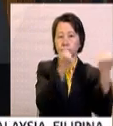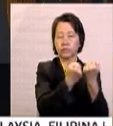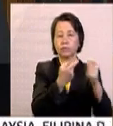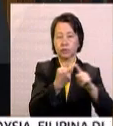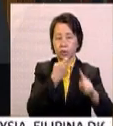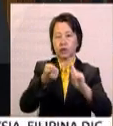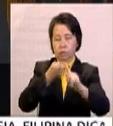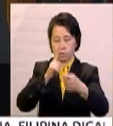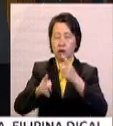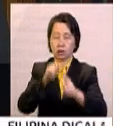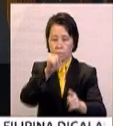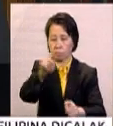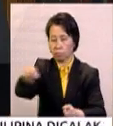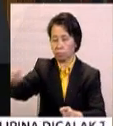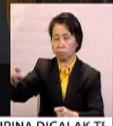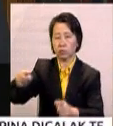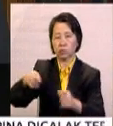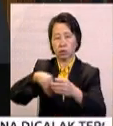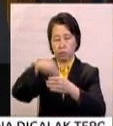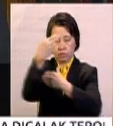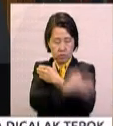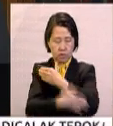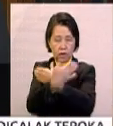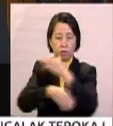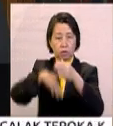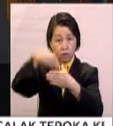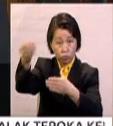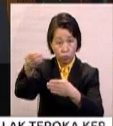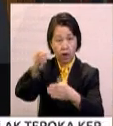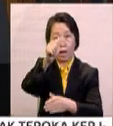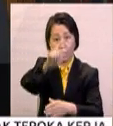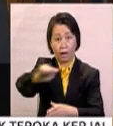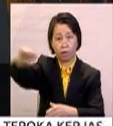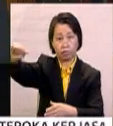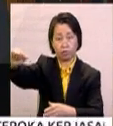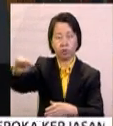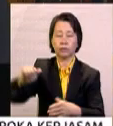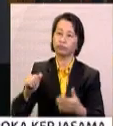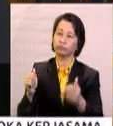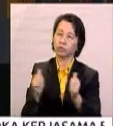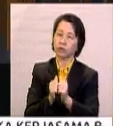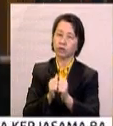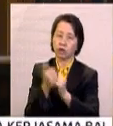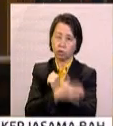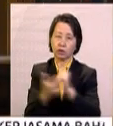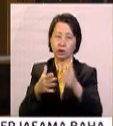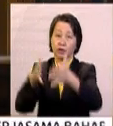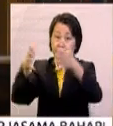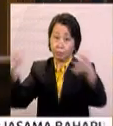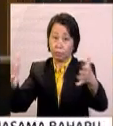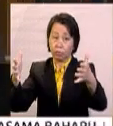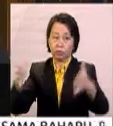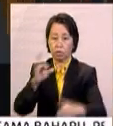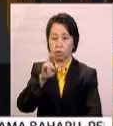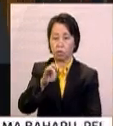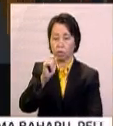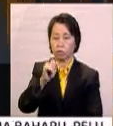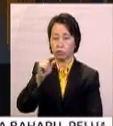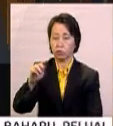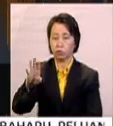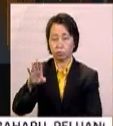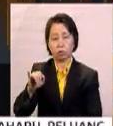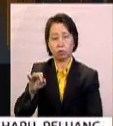kita di beberapa negara Asia, khususnya dengan negara-negara besar rugby Asia